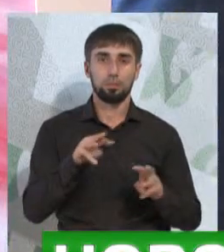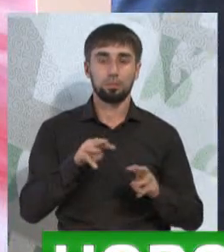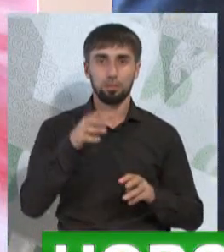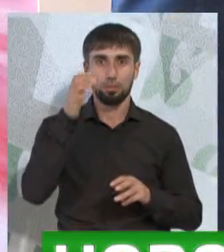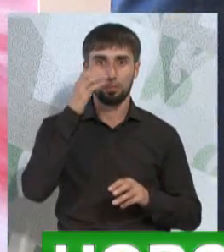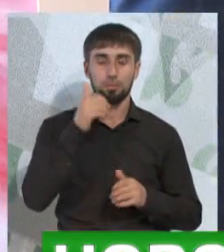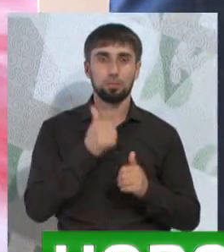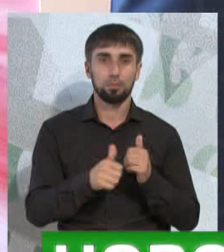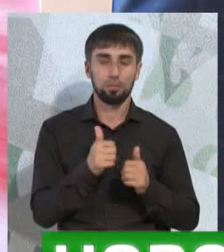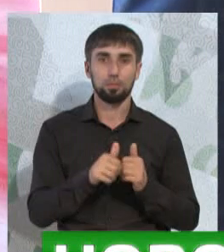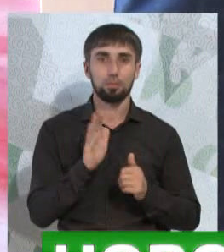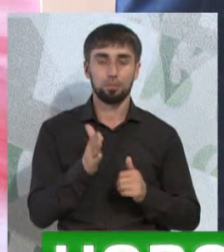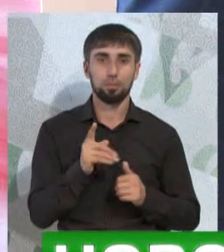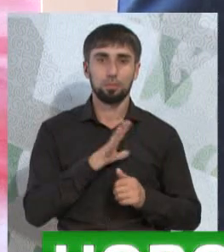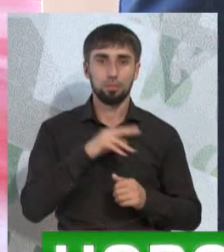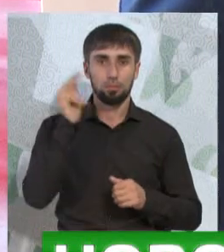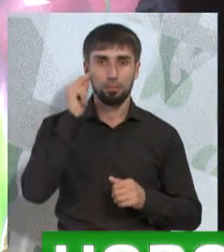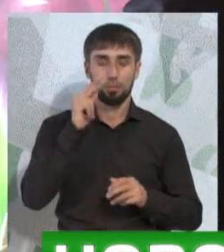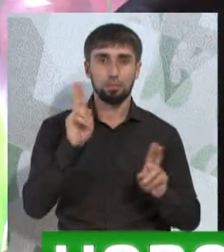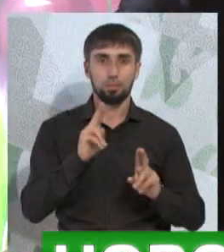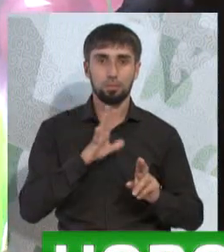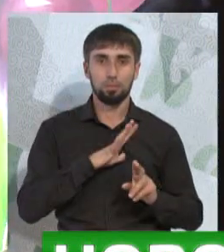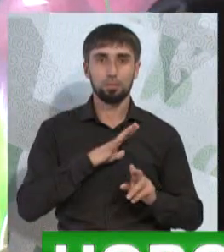будут устраивать регулярно, чтобы учебный процесс был не